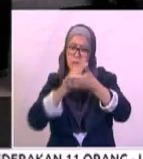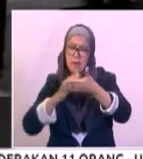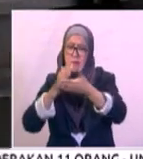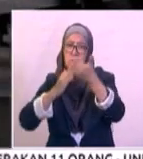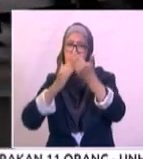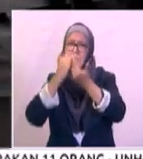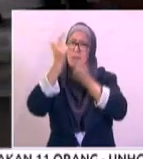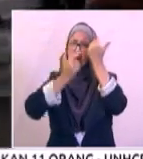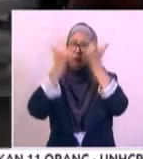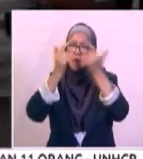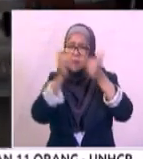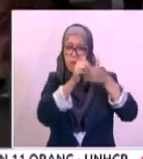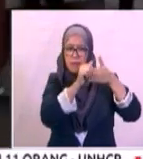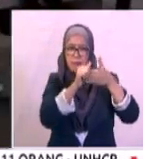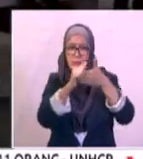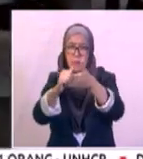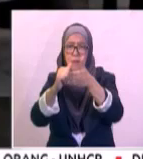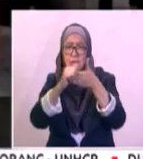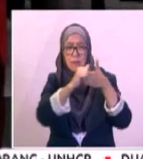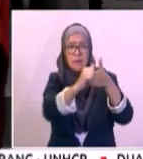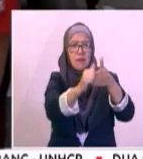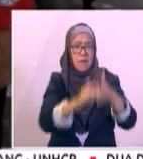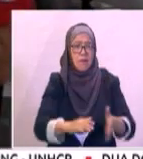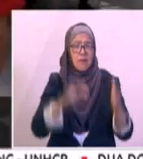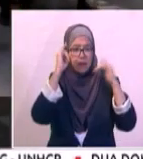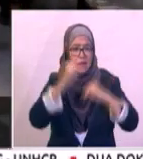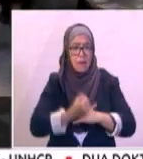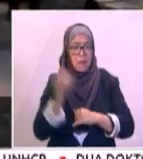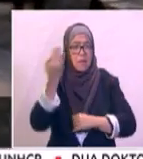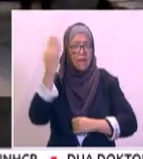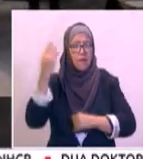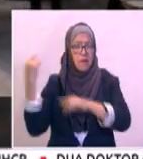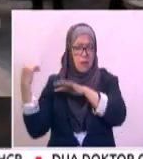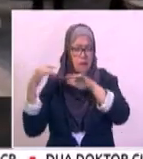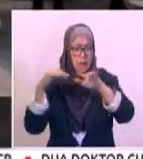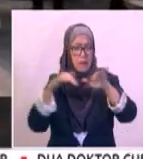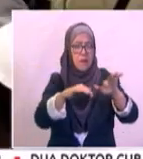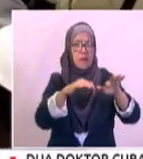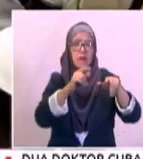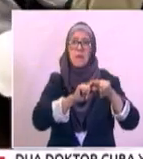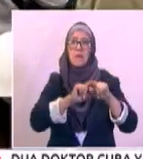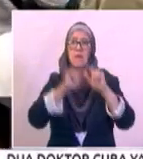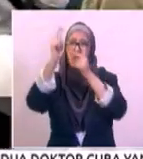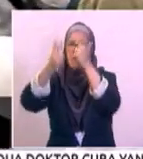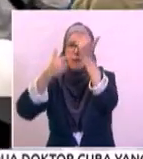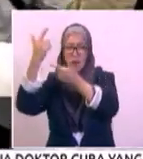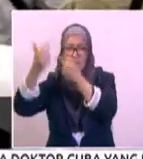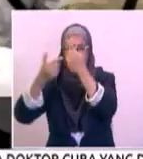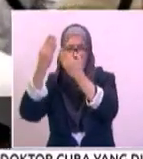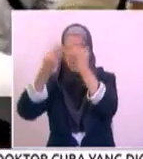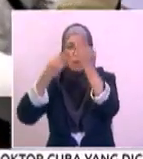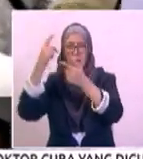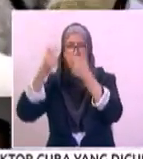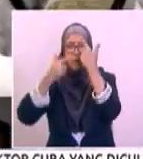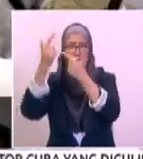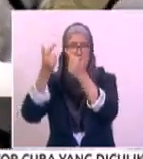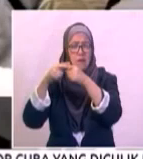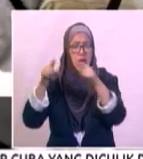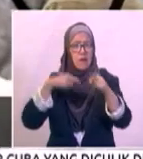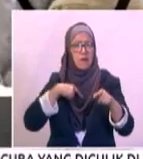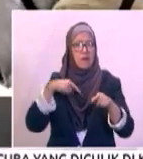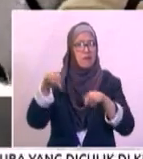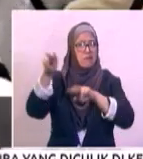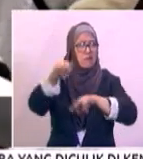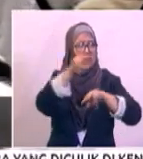dengan pembimbing ibadat. Contohnya kalau ziarah dalam, mereka berkumpul, mereka dibawa melawat ke Museum Al-Quran, perkuburan Baqi',